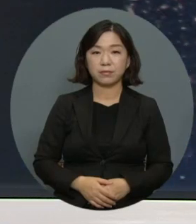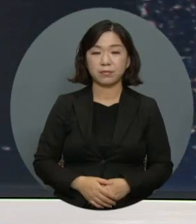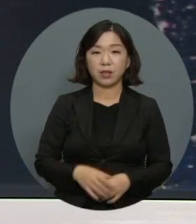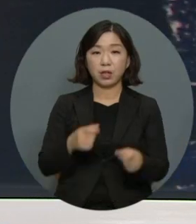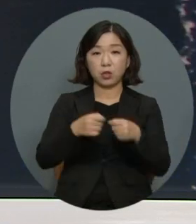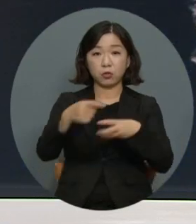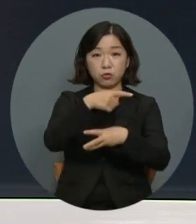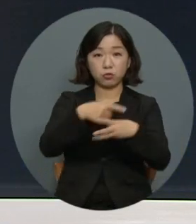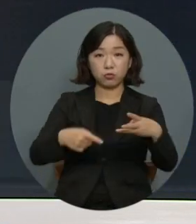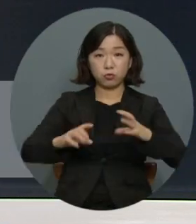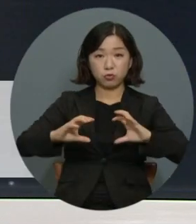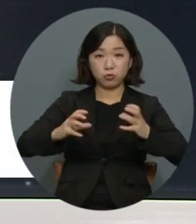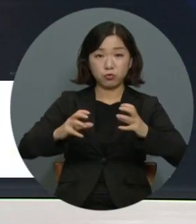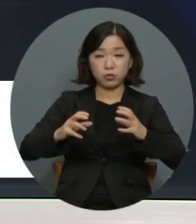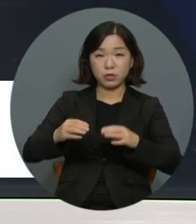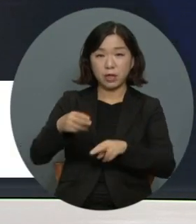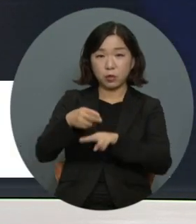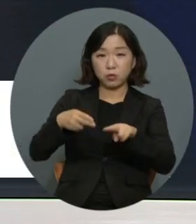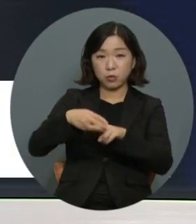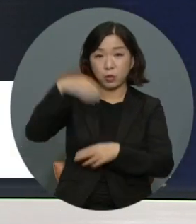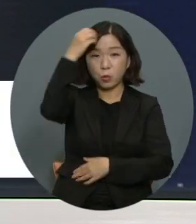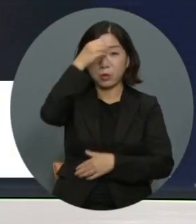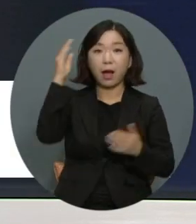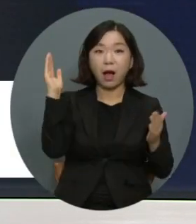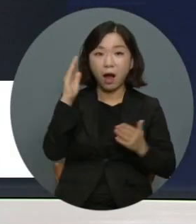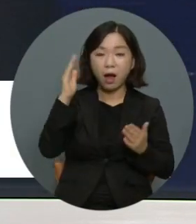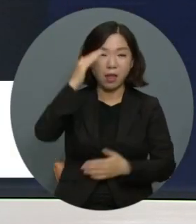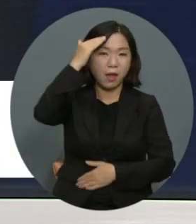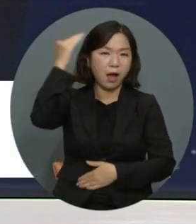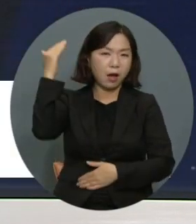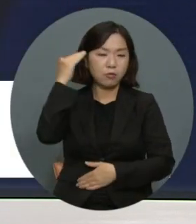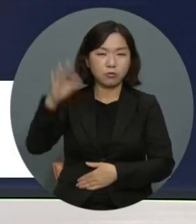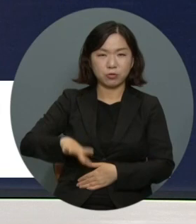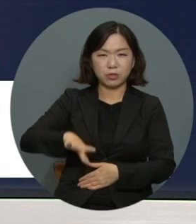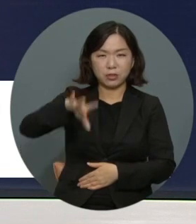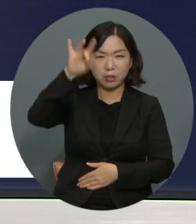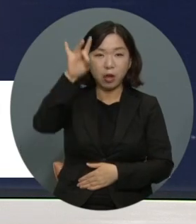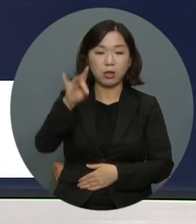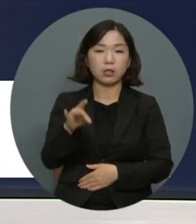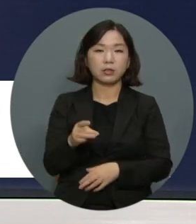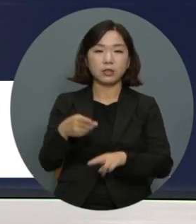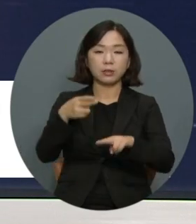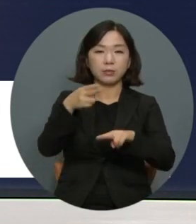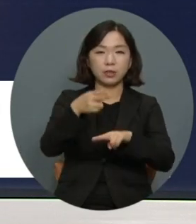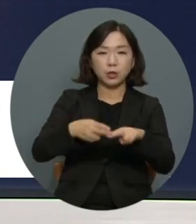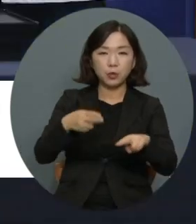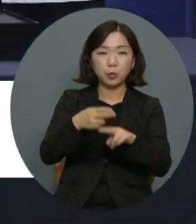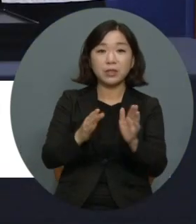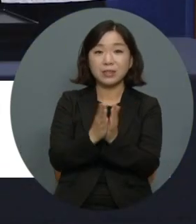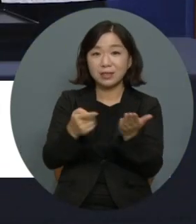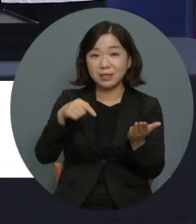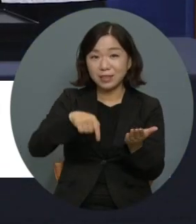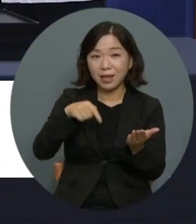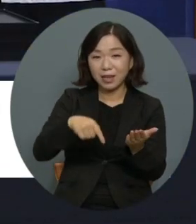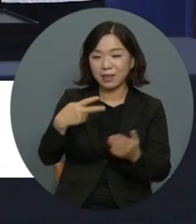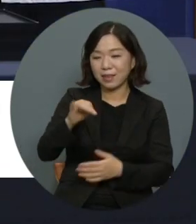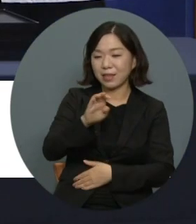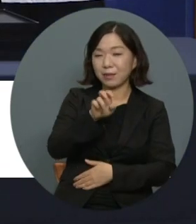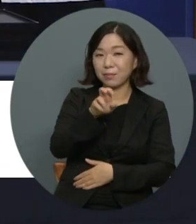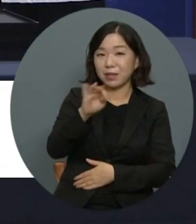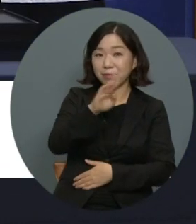영주에 있는 국제 졸이고 학생들이 우리나라 최초의 한글 조리 서인 음식 디미방 요리로 도시락을 만들어